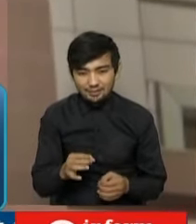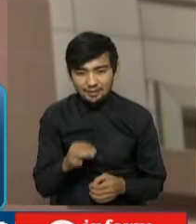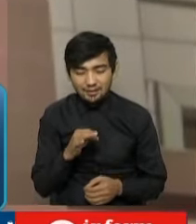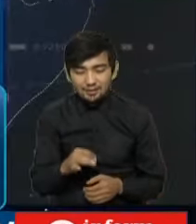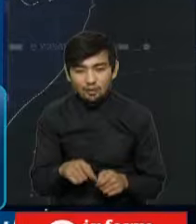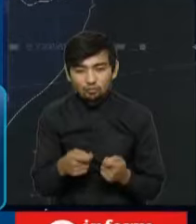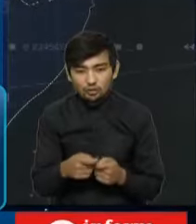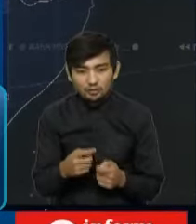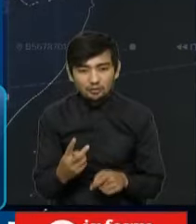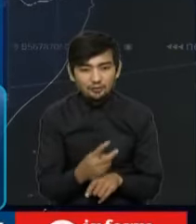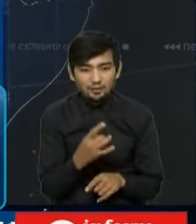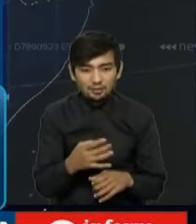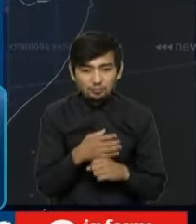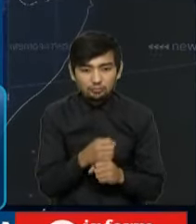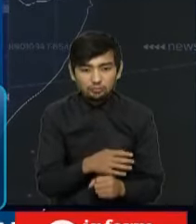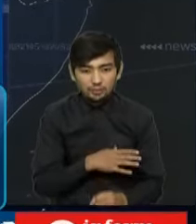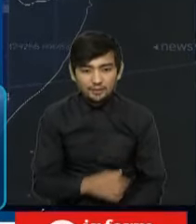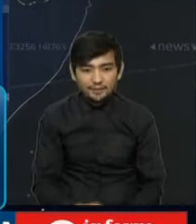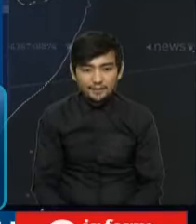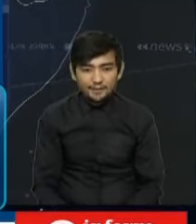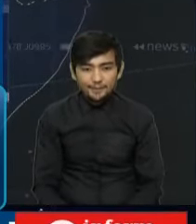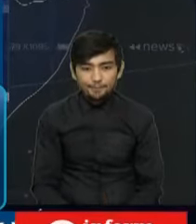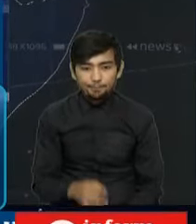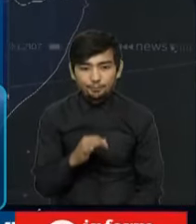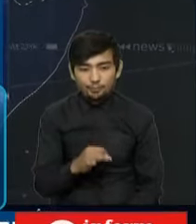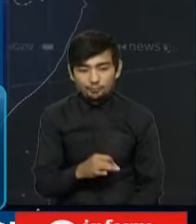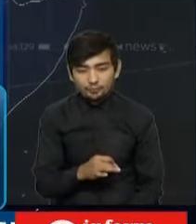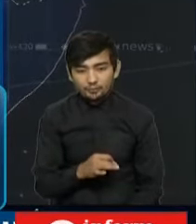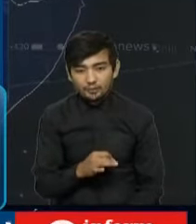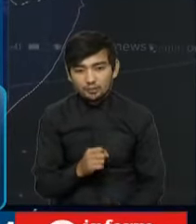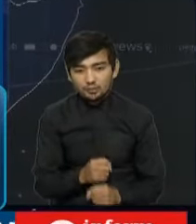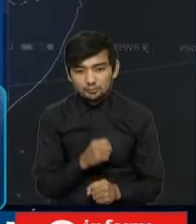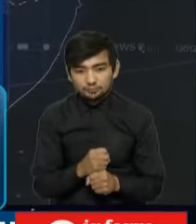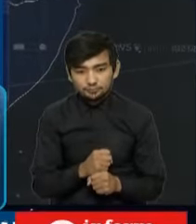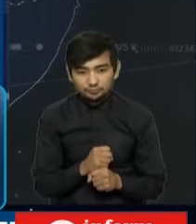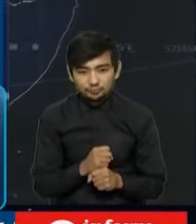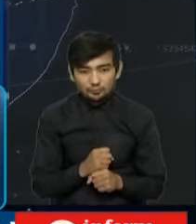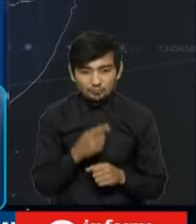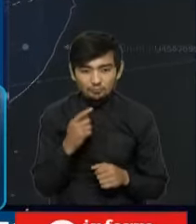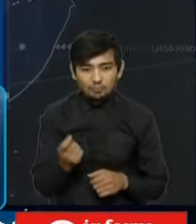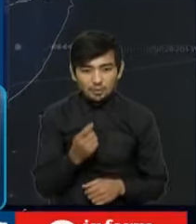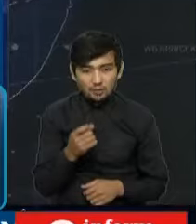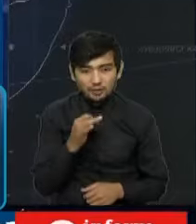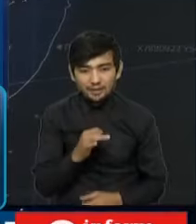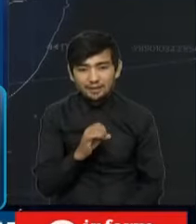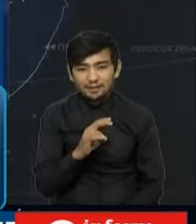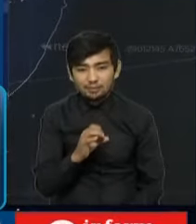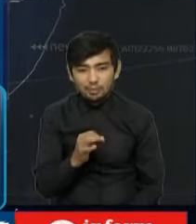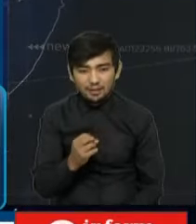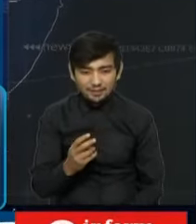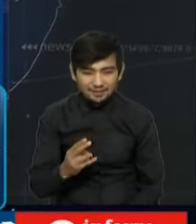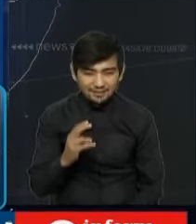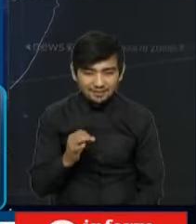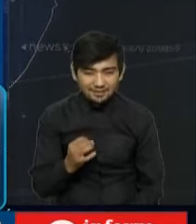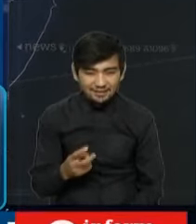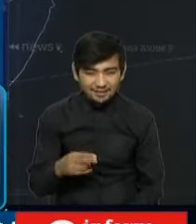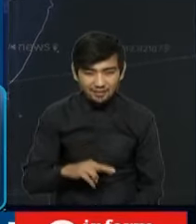раза. Эффективность низкая. Второе – это сокрытие инспекции труда, вот производственного травматизма у